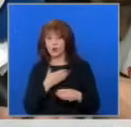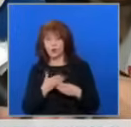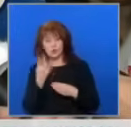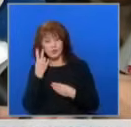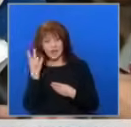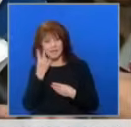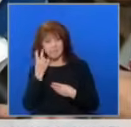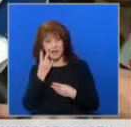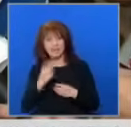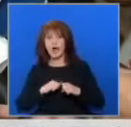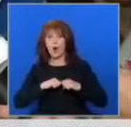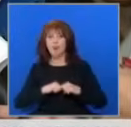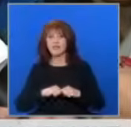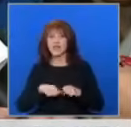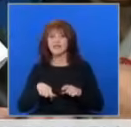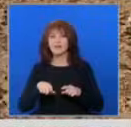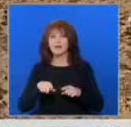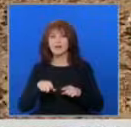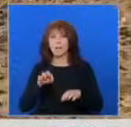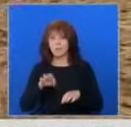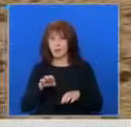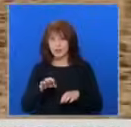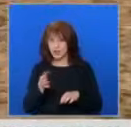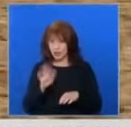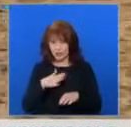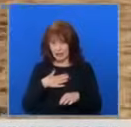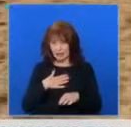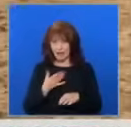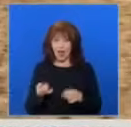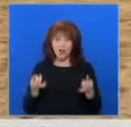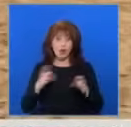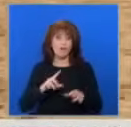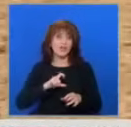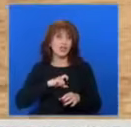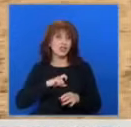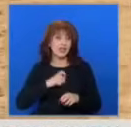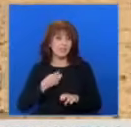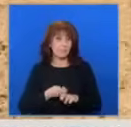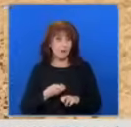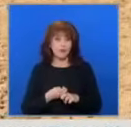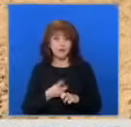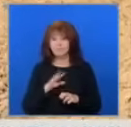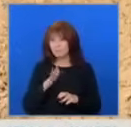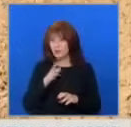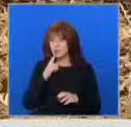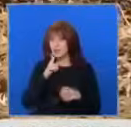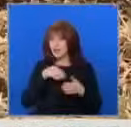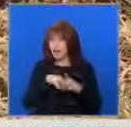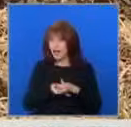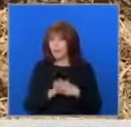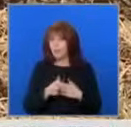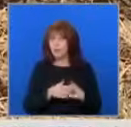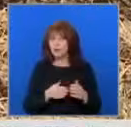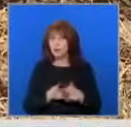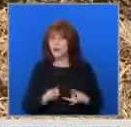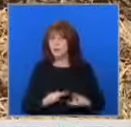за обществените поръчки, дали да има нови частни болници. БСП и ИТН обвиниха управляващите и че тайно готвят през 25-та година продажба